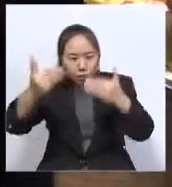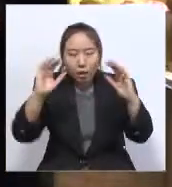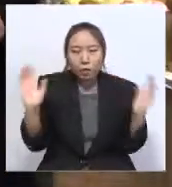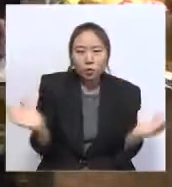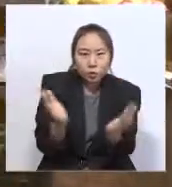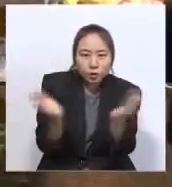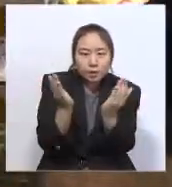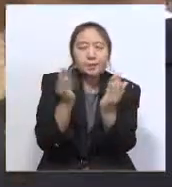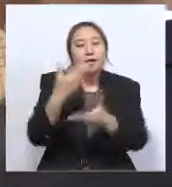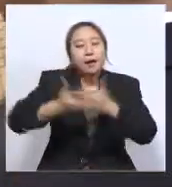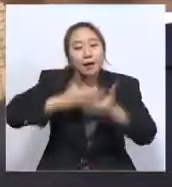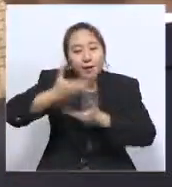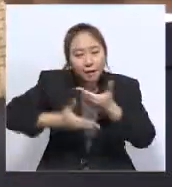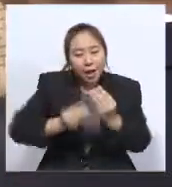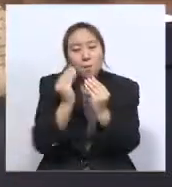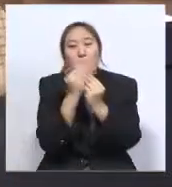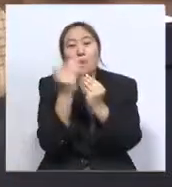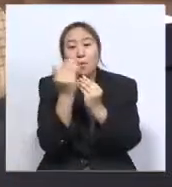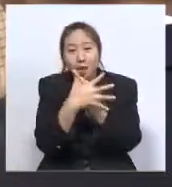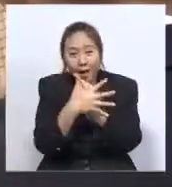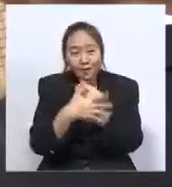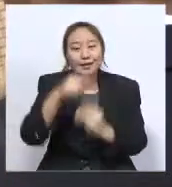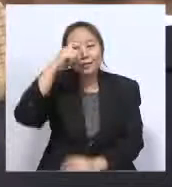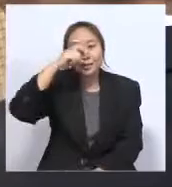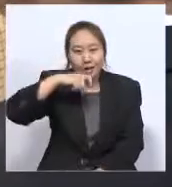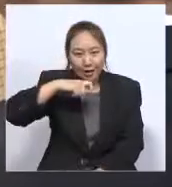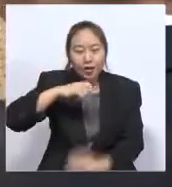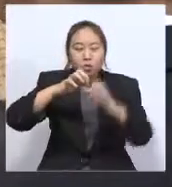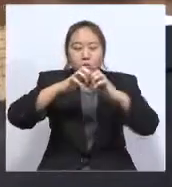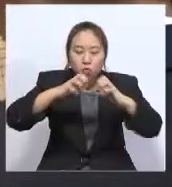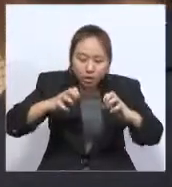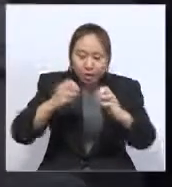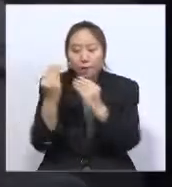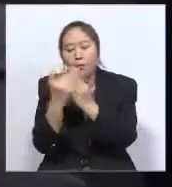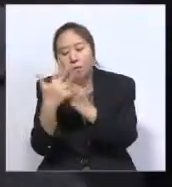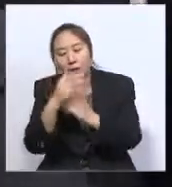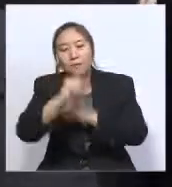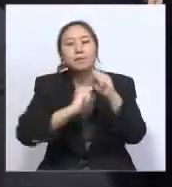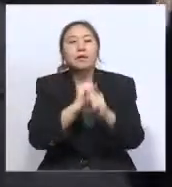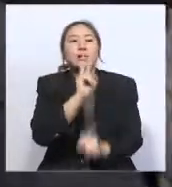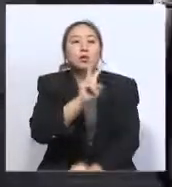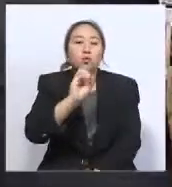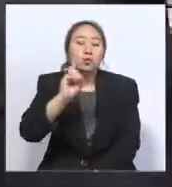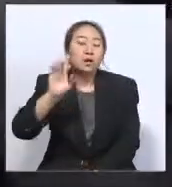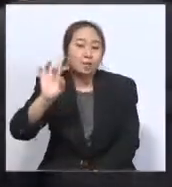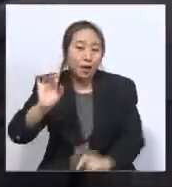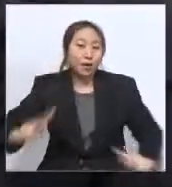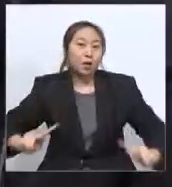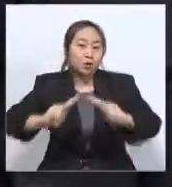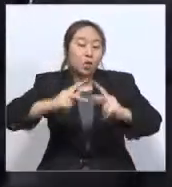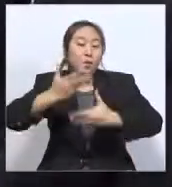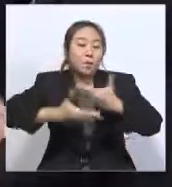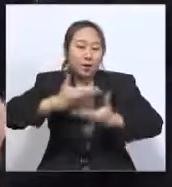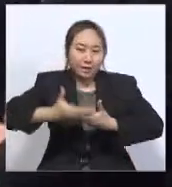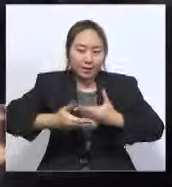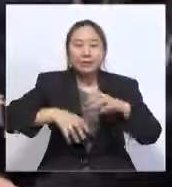การบริโภคและจำหน่ายสินค้าผลไม้ Thailand Amazing Durian and Food Fest 2018ของกระทรวงพาณิชย์ที่จะ